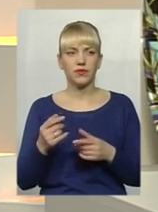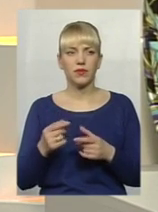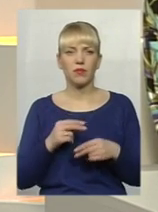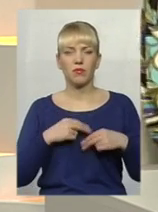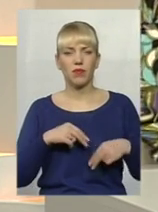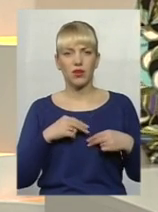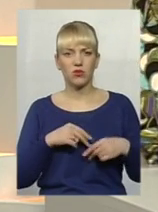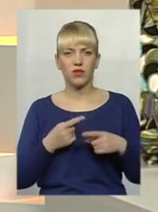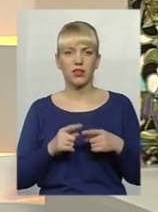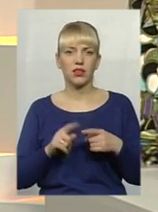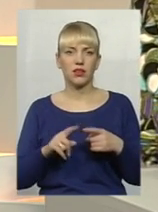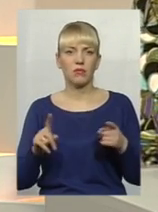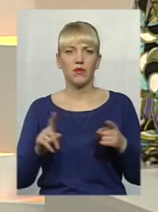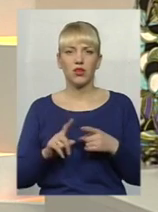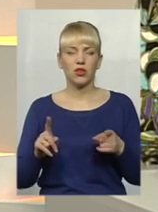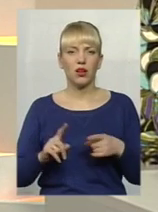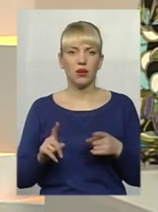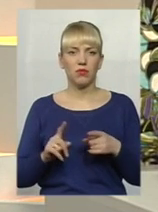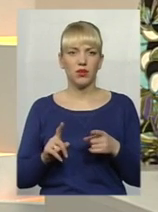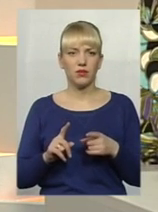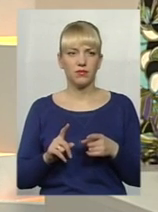працювати над тим, аби